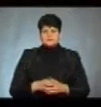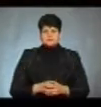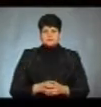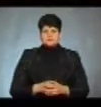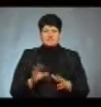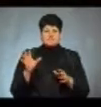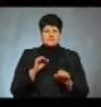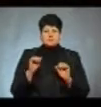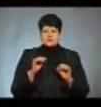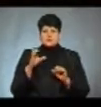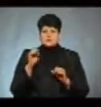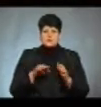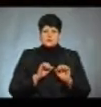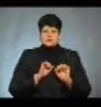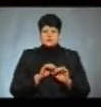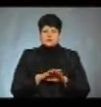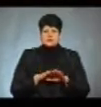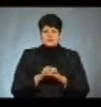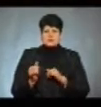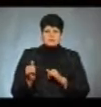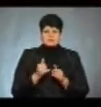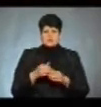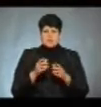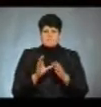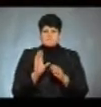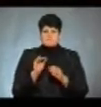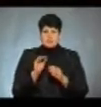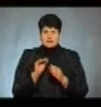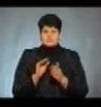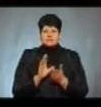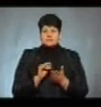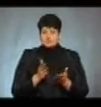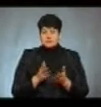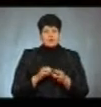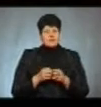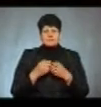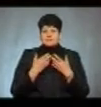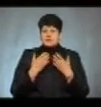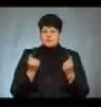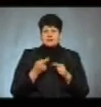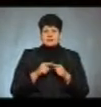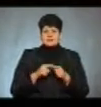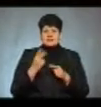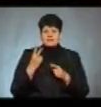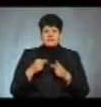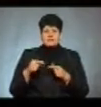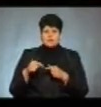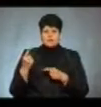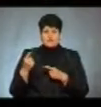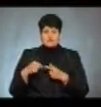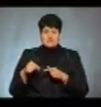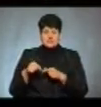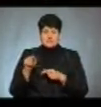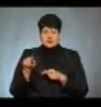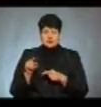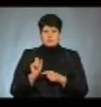Всі управління соціального захисту населення забезпечені бланками посвідчень. Проблем немає, це всього-навсього два відділи. Один відділ пільг,